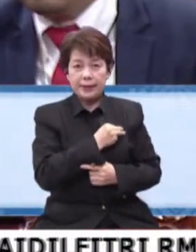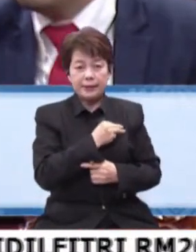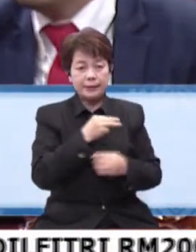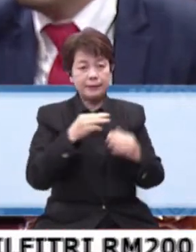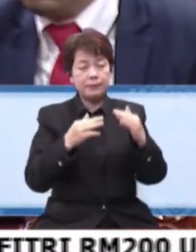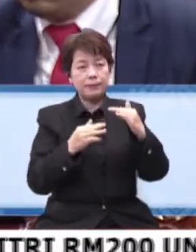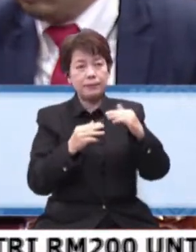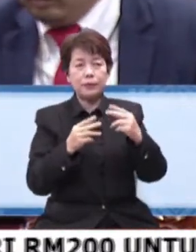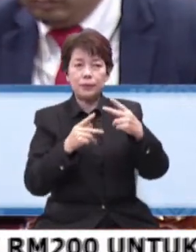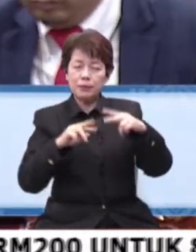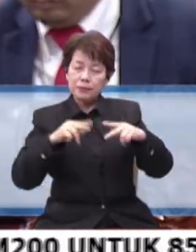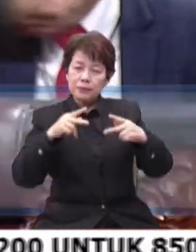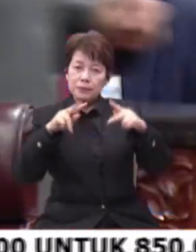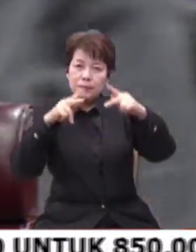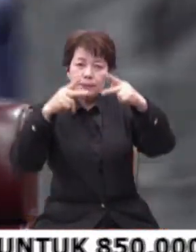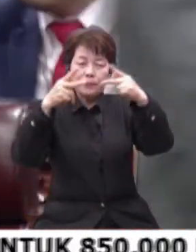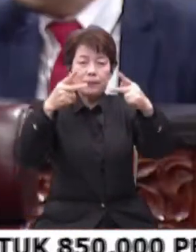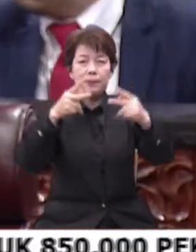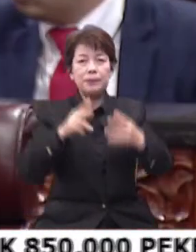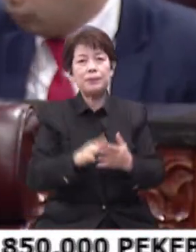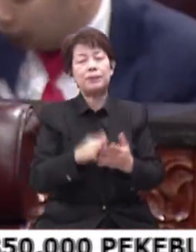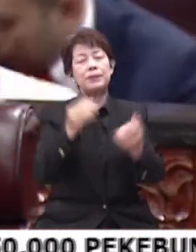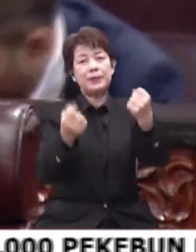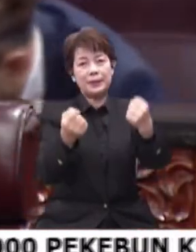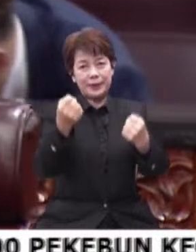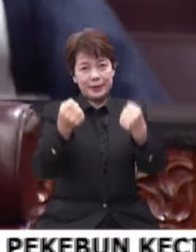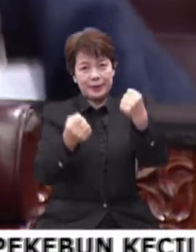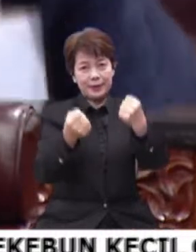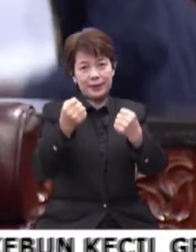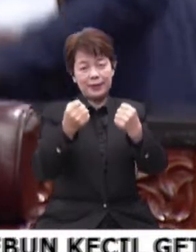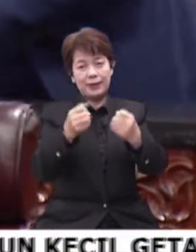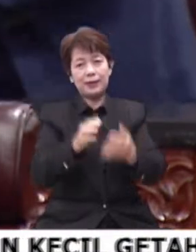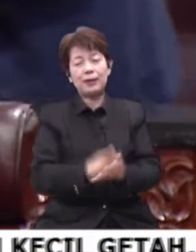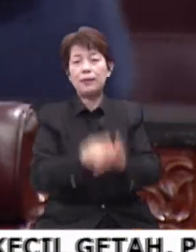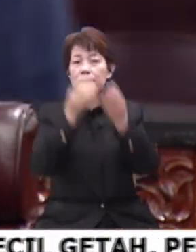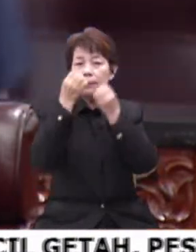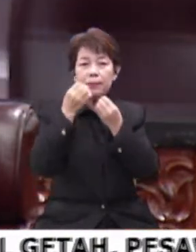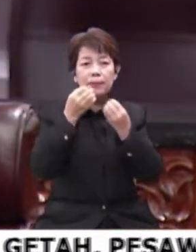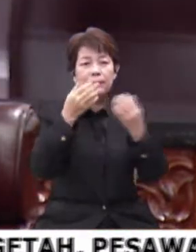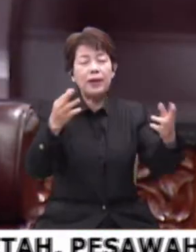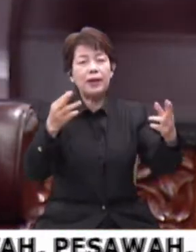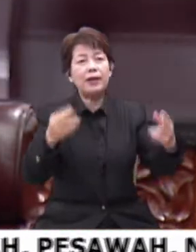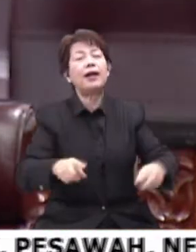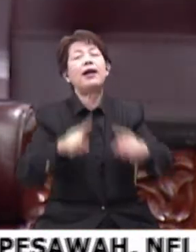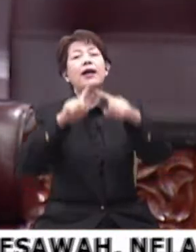alam semenjak jadi untuk maklumat dewan negara